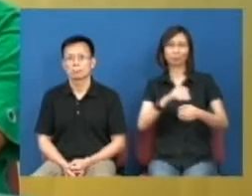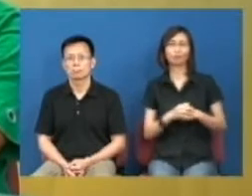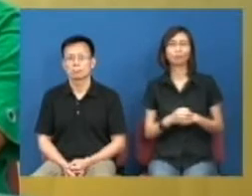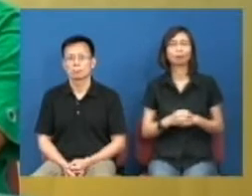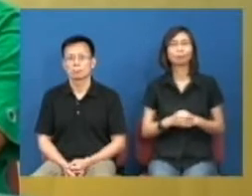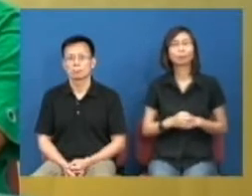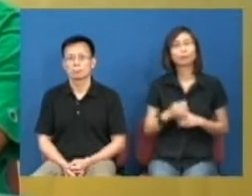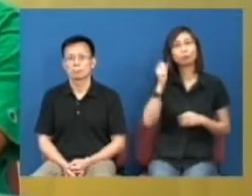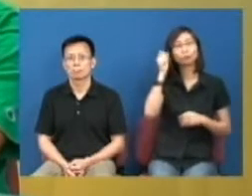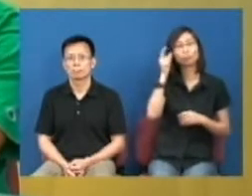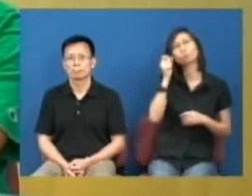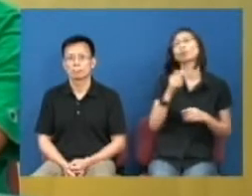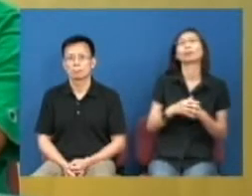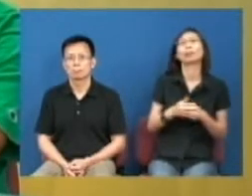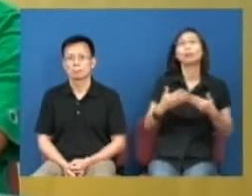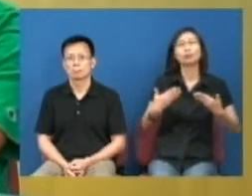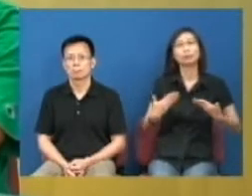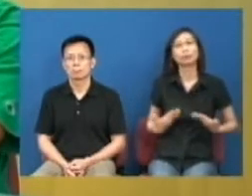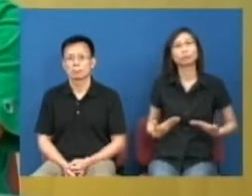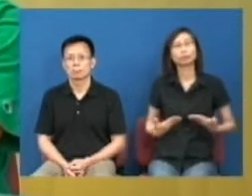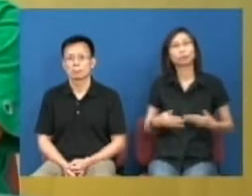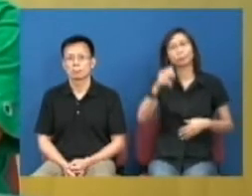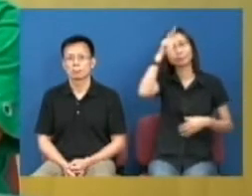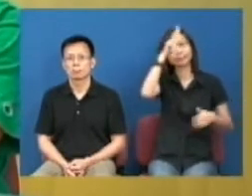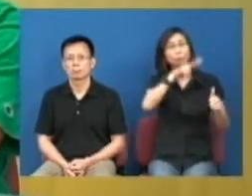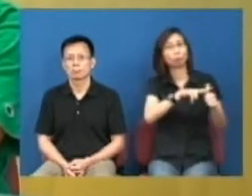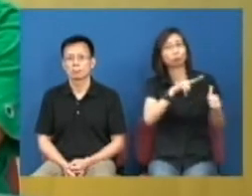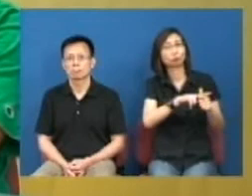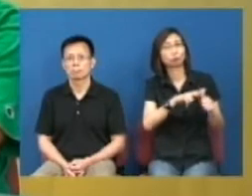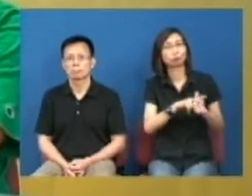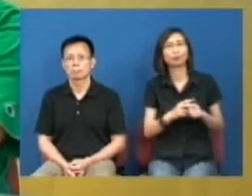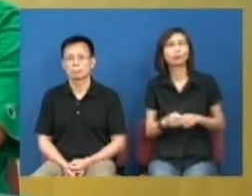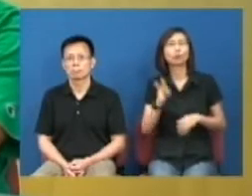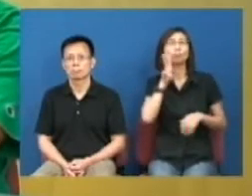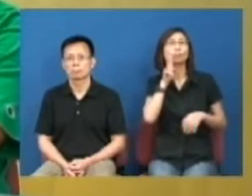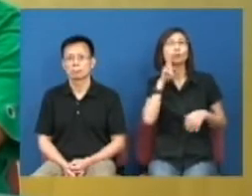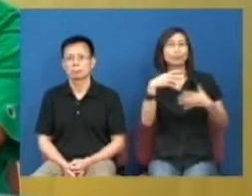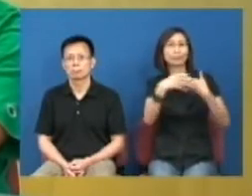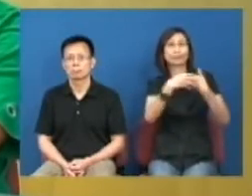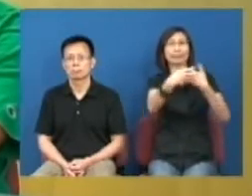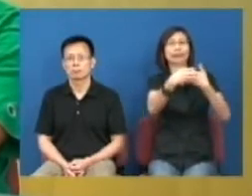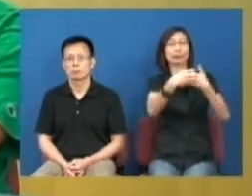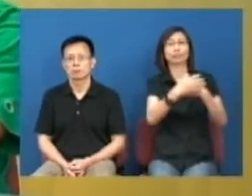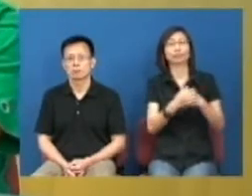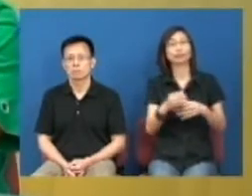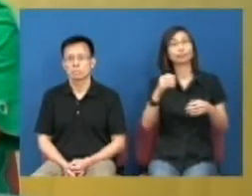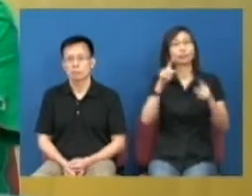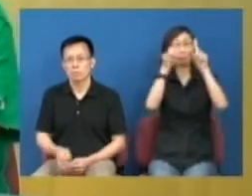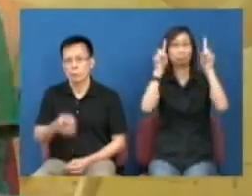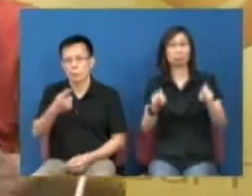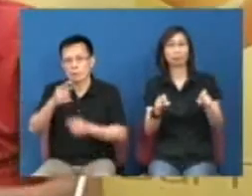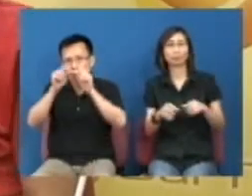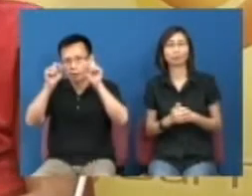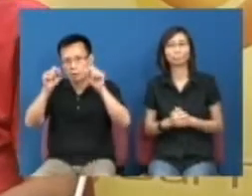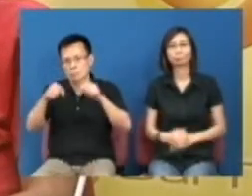值依一個即係夕陽政府啦，即係僭建問題都令到依一個特區政府由上次曾蔭權都好困難。 但係呢個問題